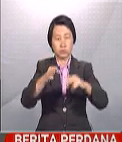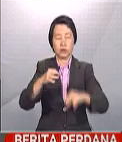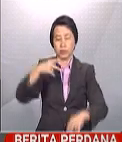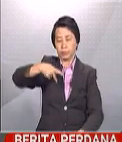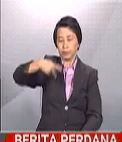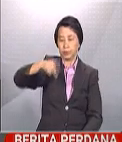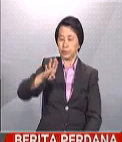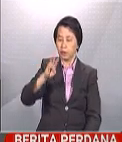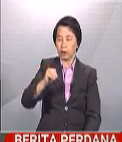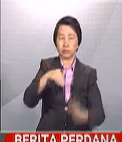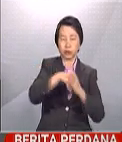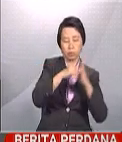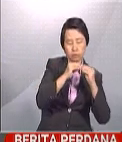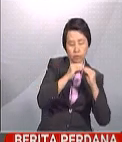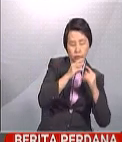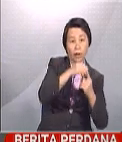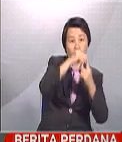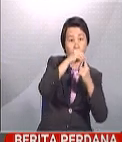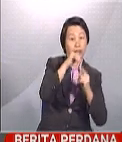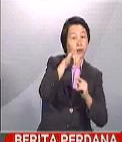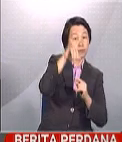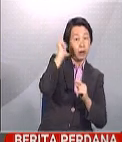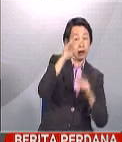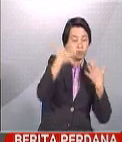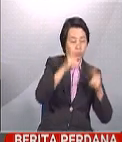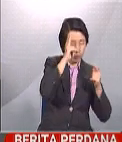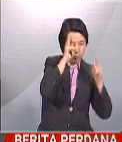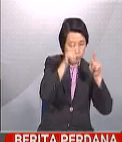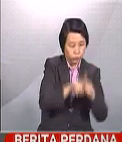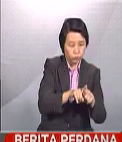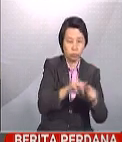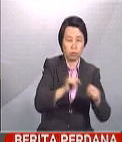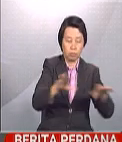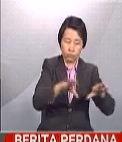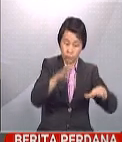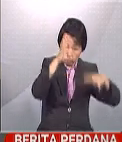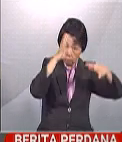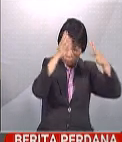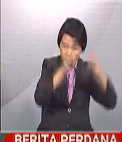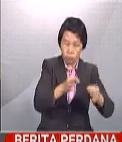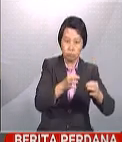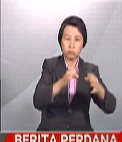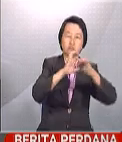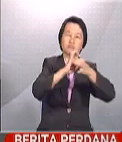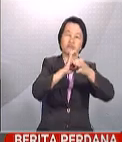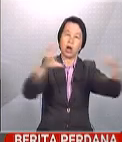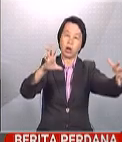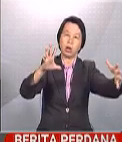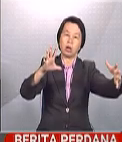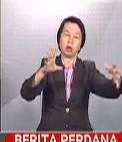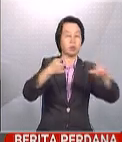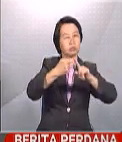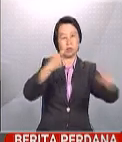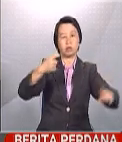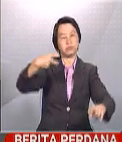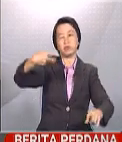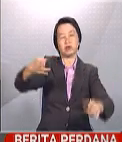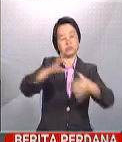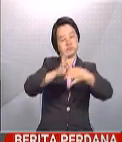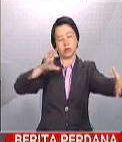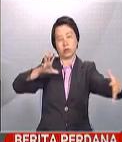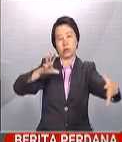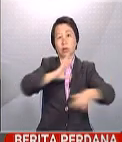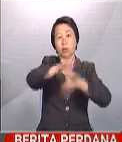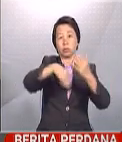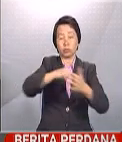itu dalam mesyuarat khas yang diadakan semalam telah pun bersetuju dan membuat keputusan untuk keluar daripada Pakatan Harapan. Kesemua ahli